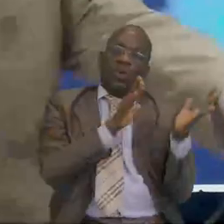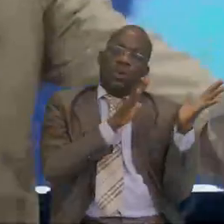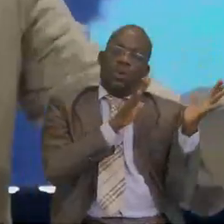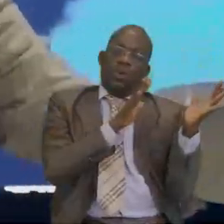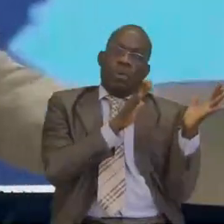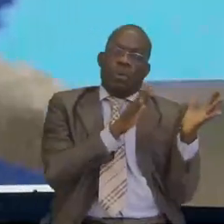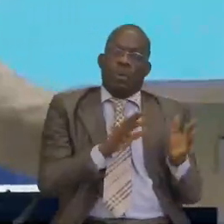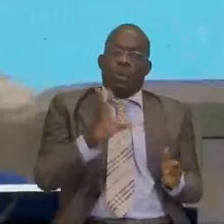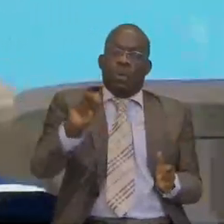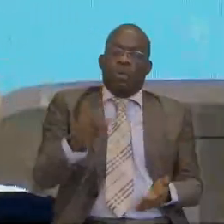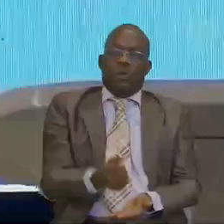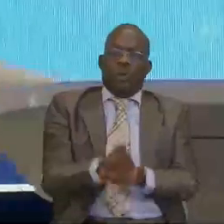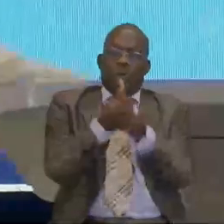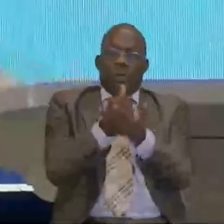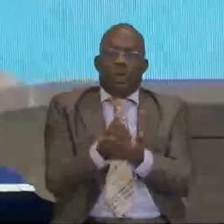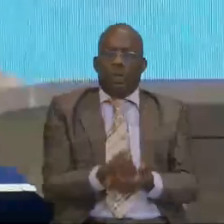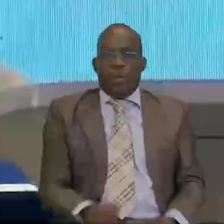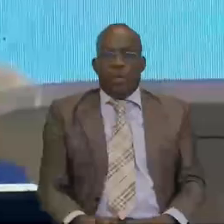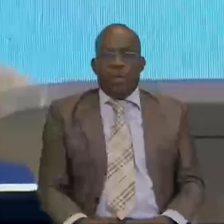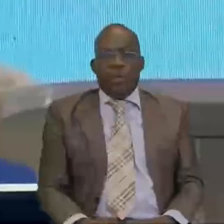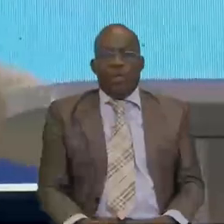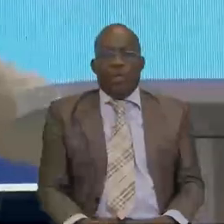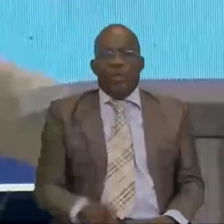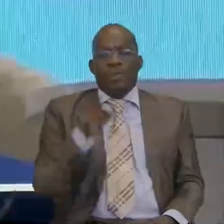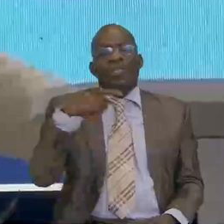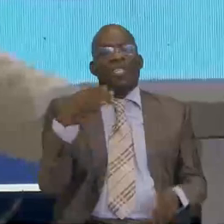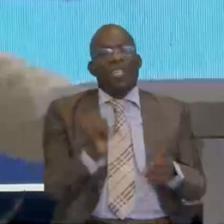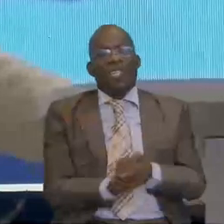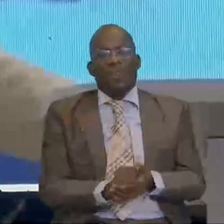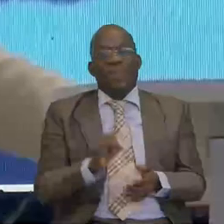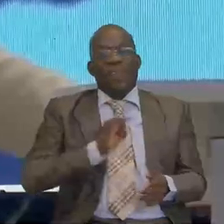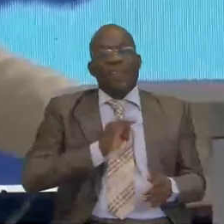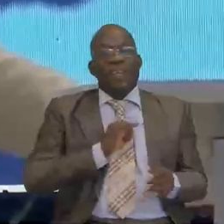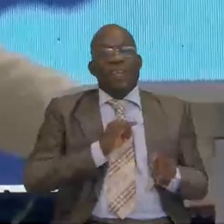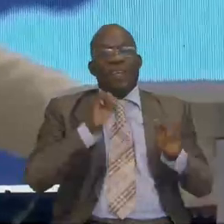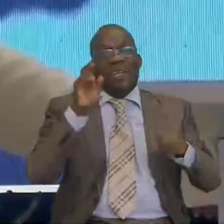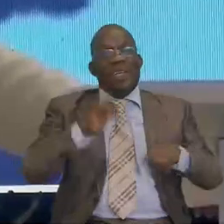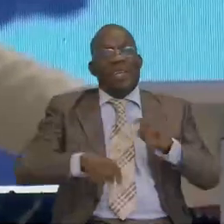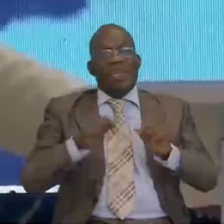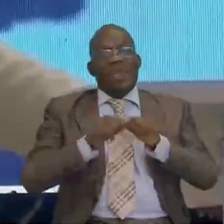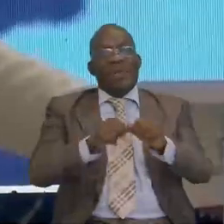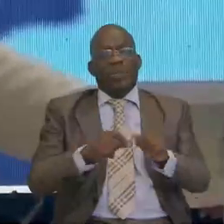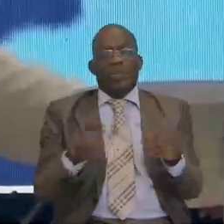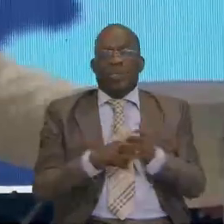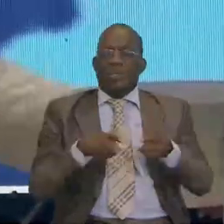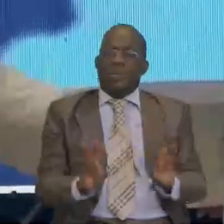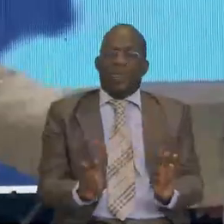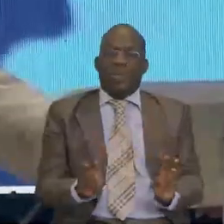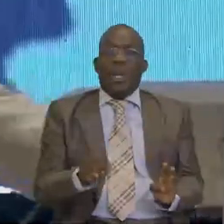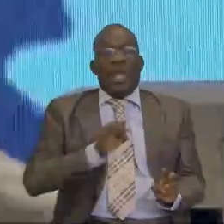d'espoir, pas de secours. Est-ce que je peux continuer comme ça? Je ressemble à un